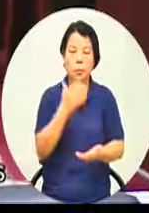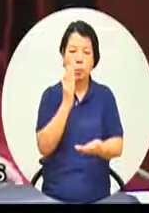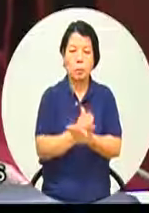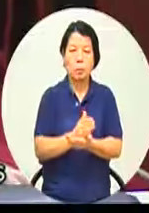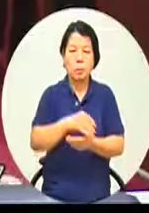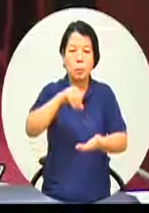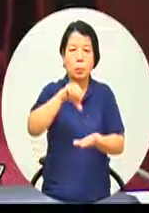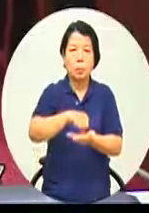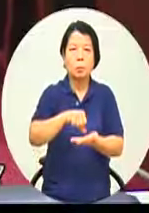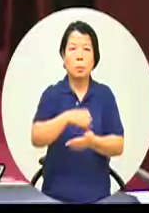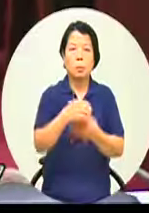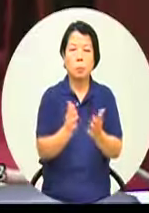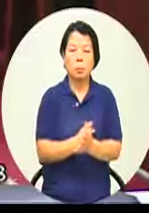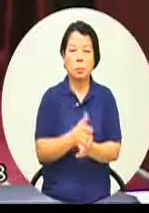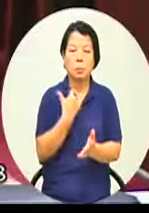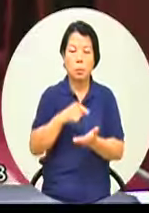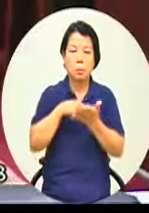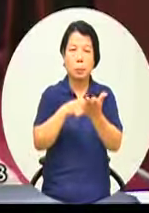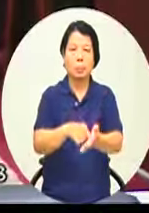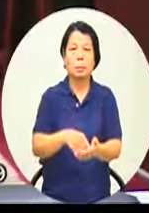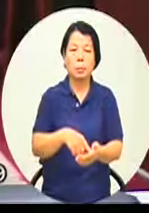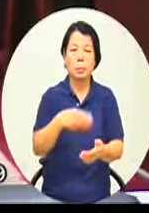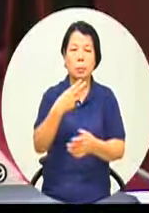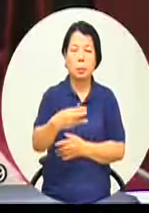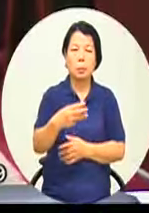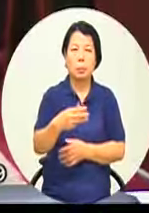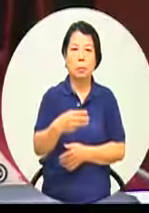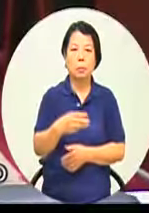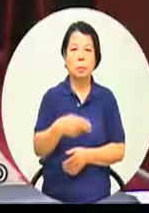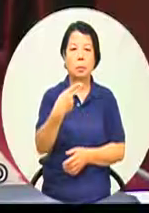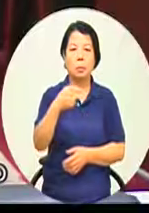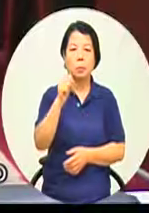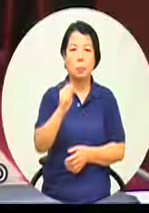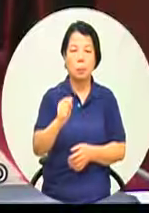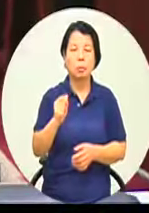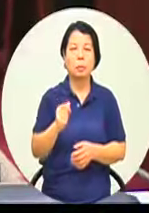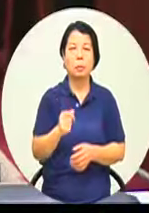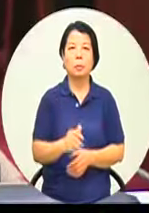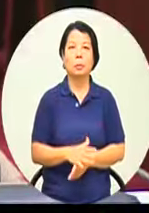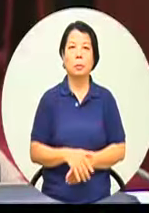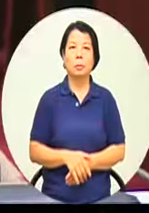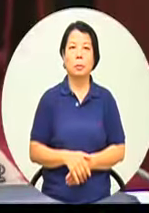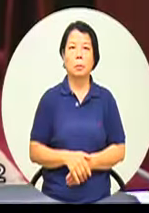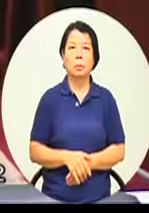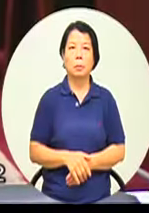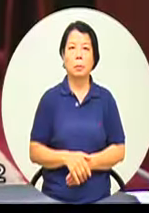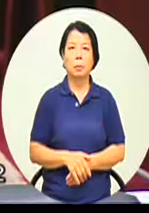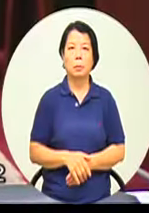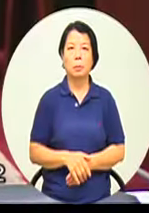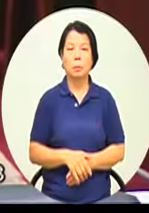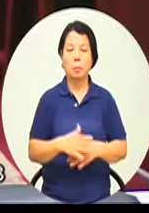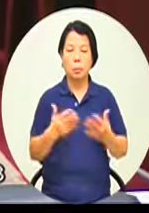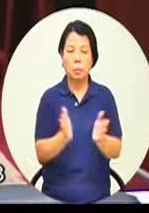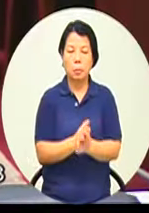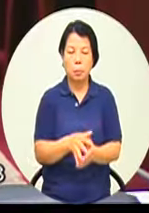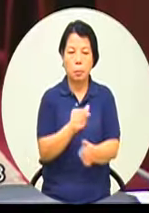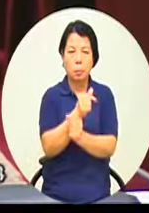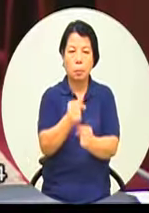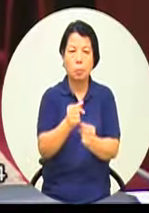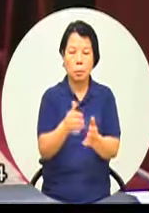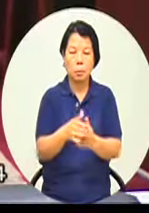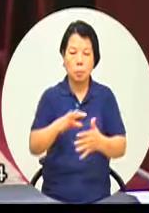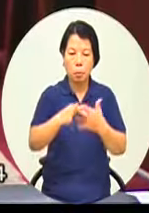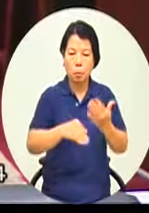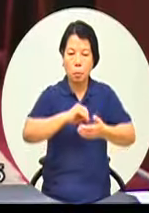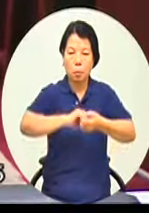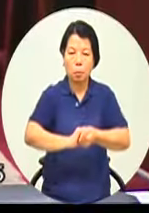请到3公顷，好，至少可以把这样子的一个不是很健全的一个规定